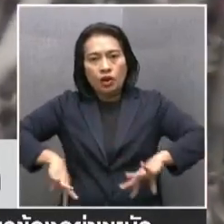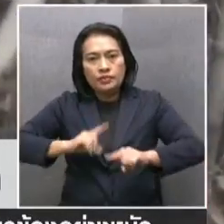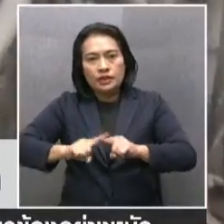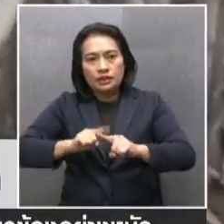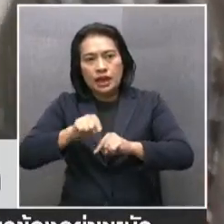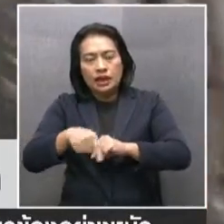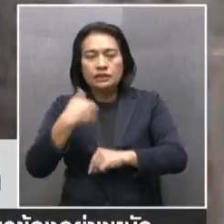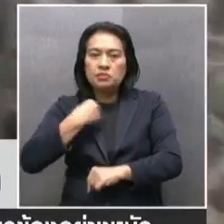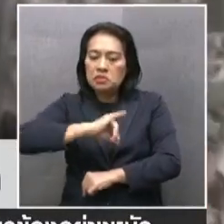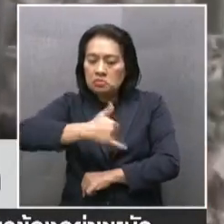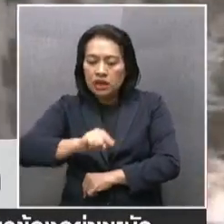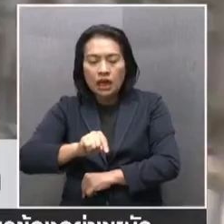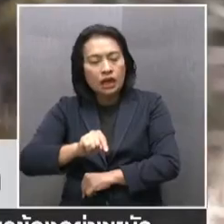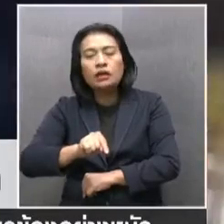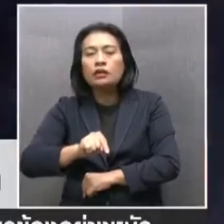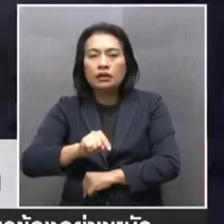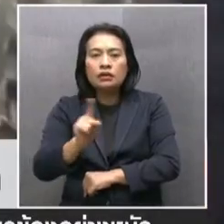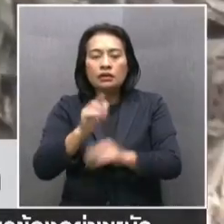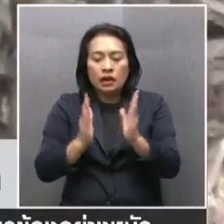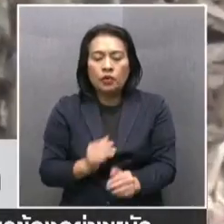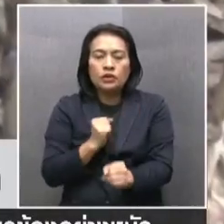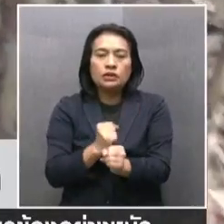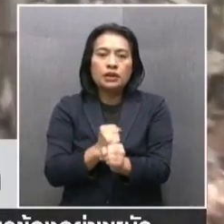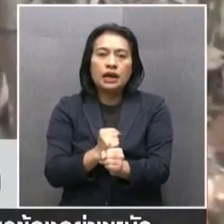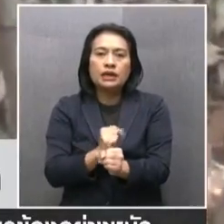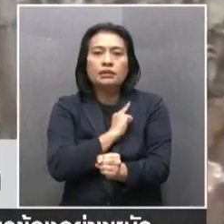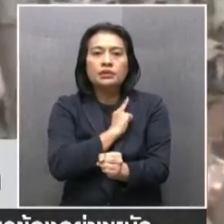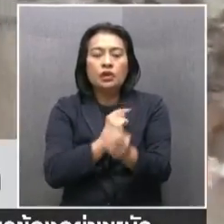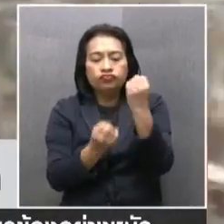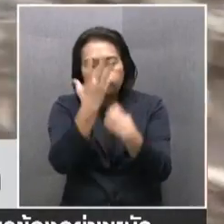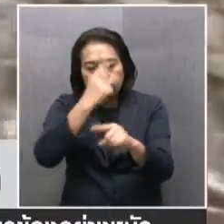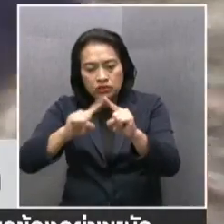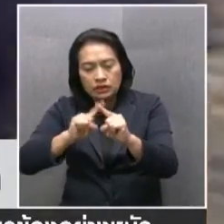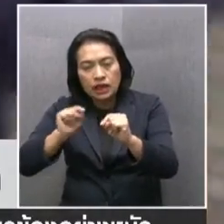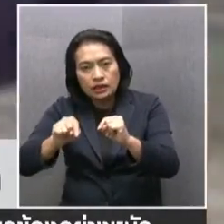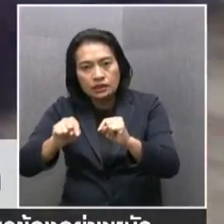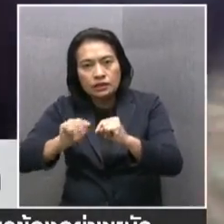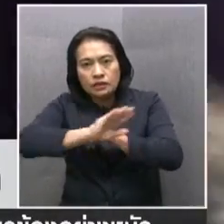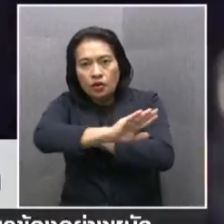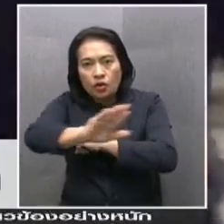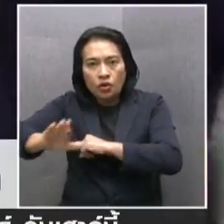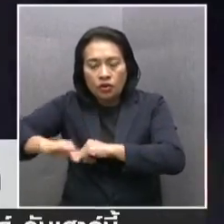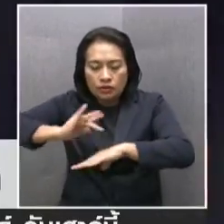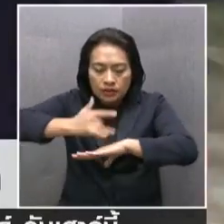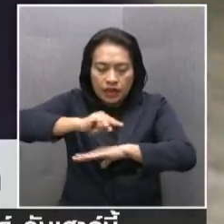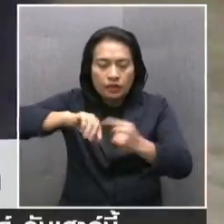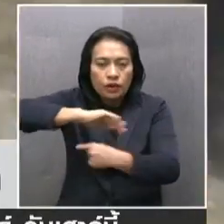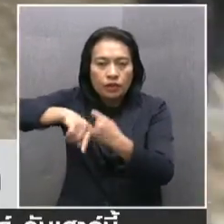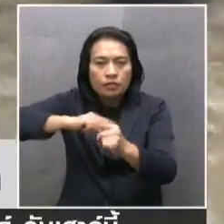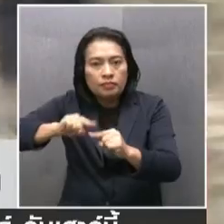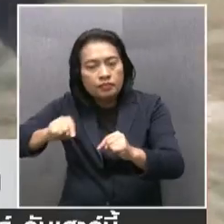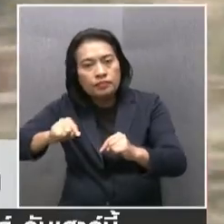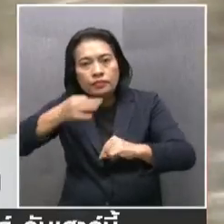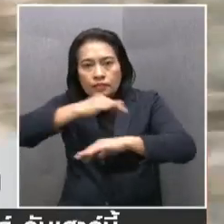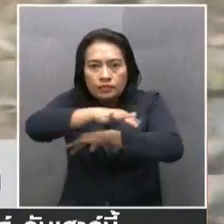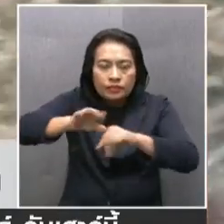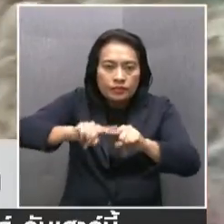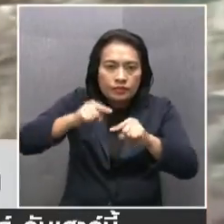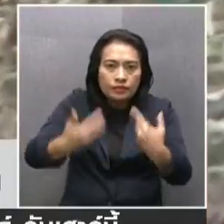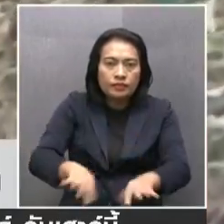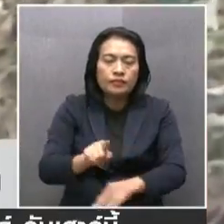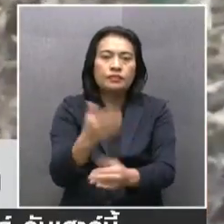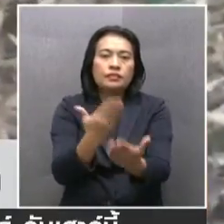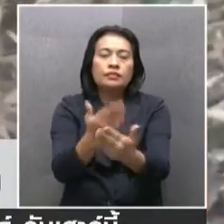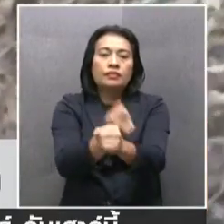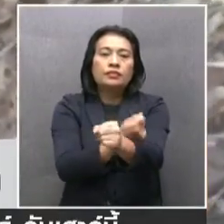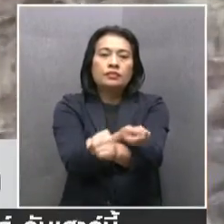จะเกิดขึ้นได้ตลอดเวลากับบุคลากรที่ปฏิบัติงานด้านอื่นๆแล้วเนี่ยจะเห็นได้ว่ามีความแตกต่างกันอย่างมากทั้งในด้านอัตราค่าจ้